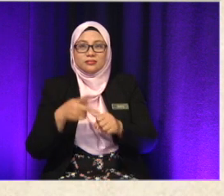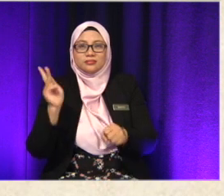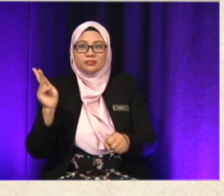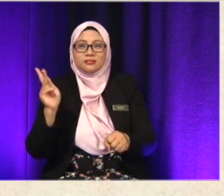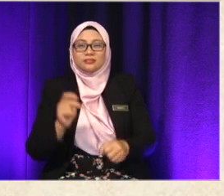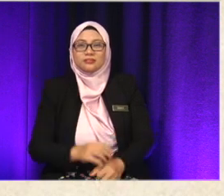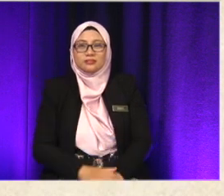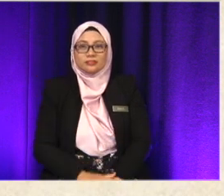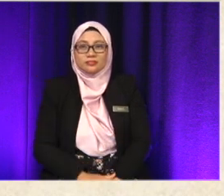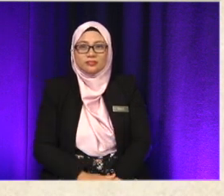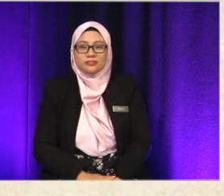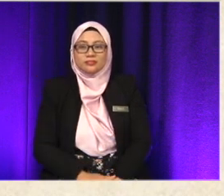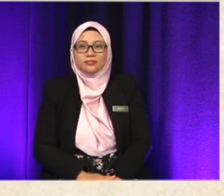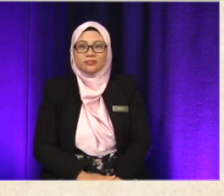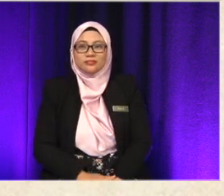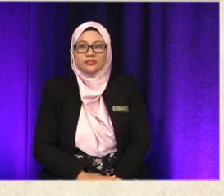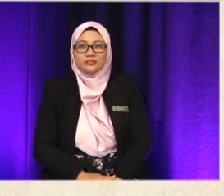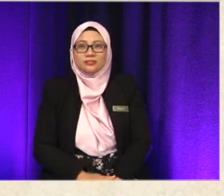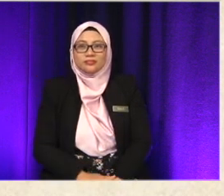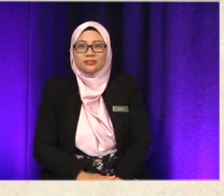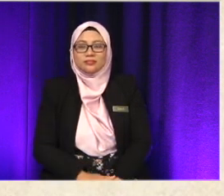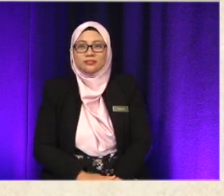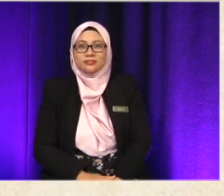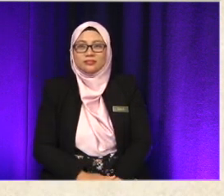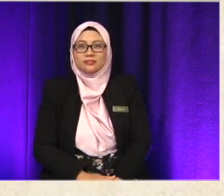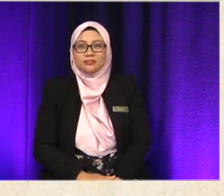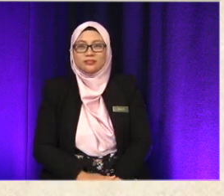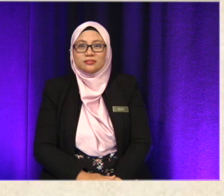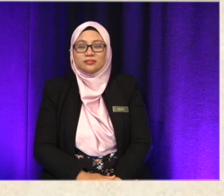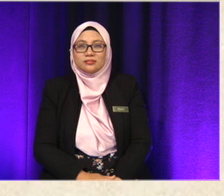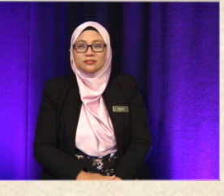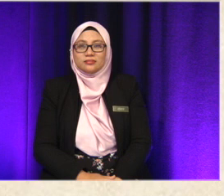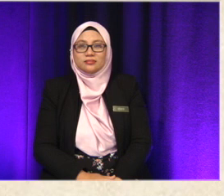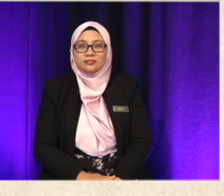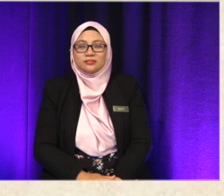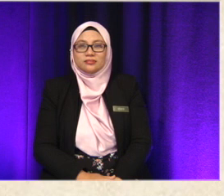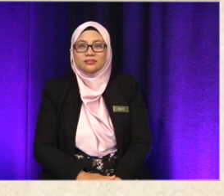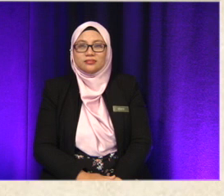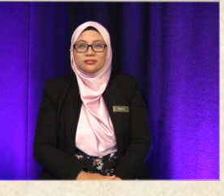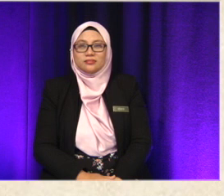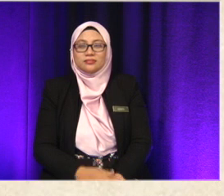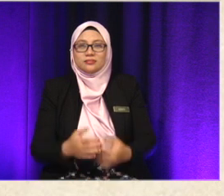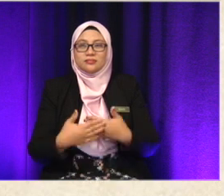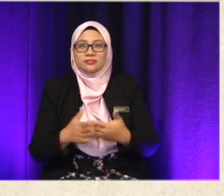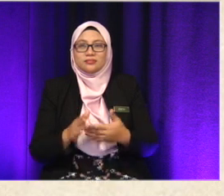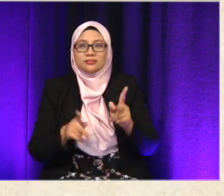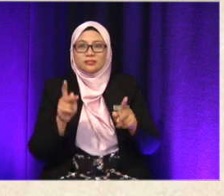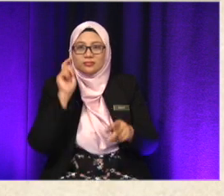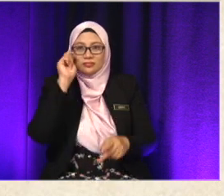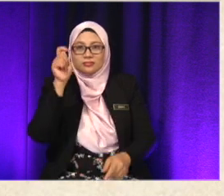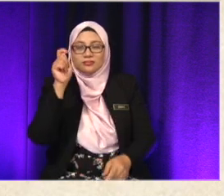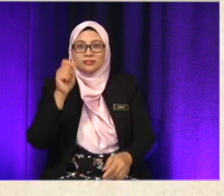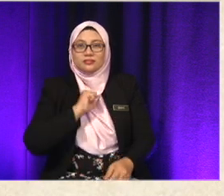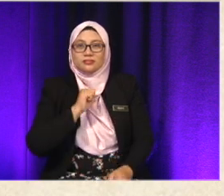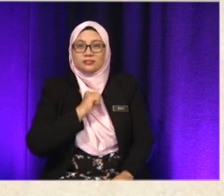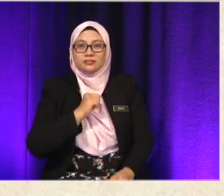injap apa nama kita panggil injap sahala. Kawalan berarah. Okey, kemudian kalau kita tengok sendiri pun